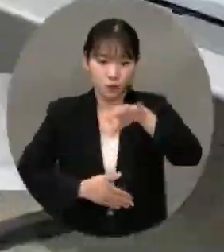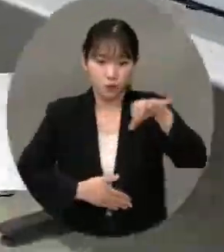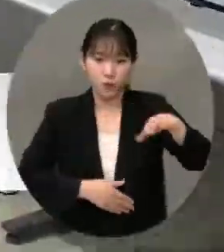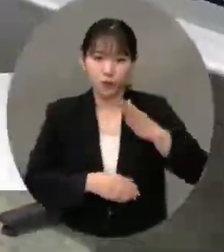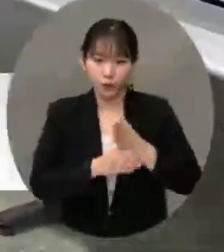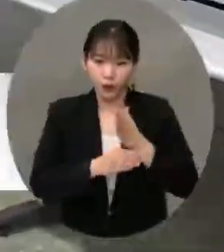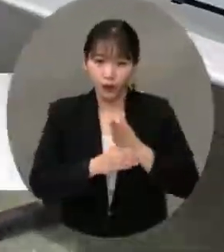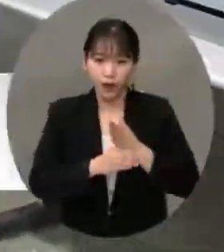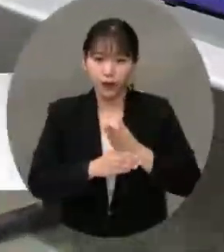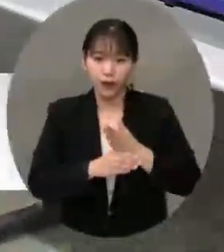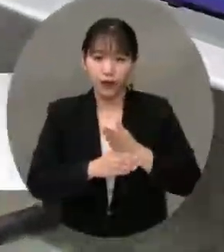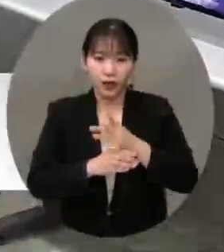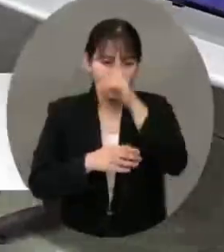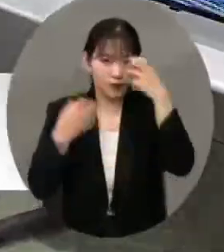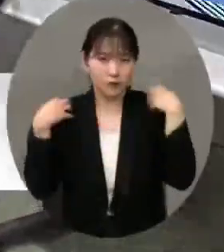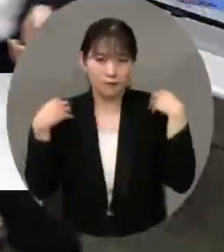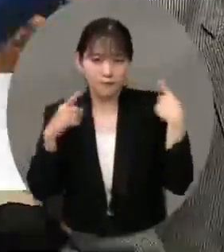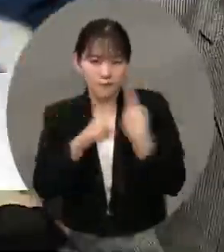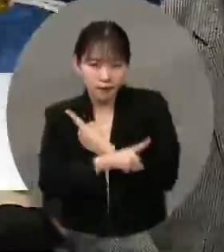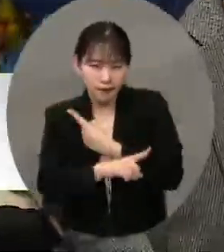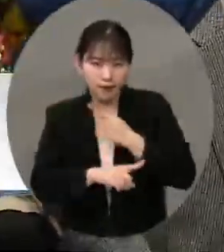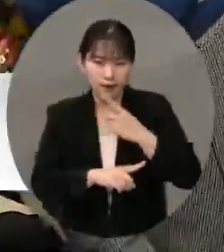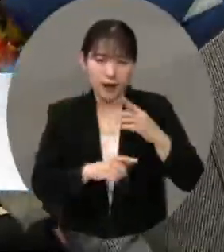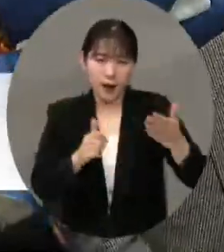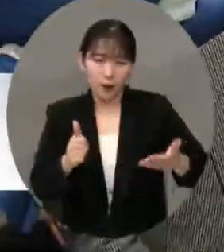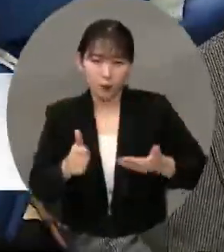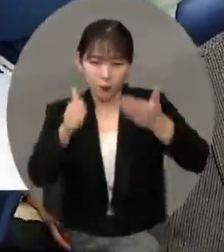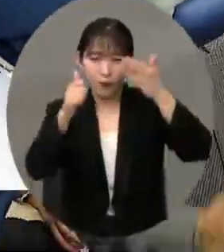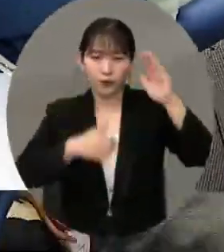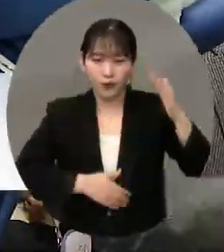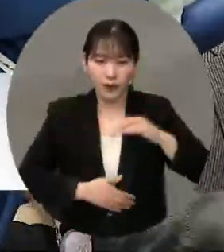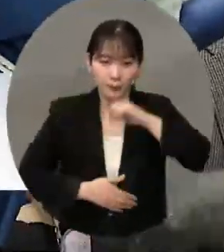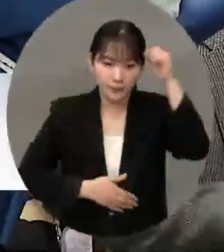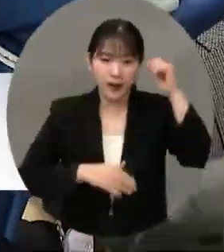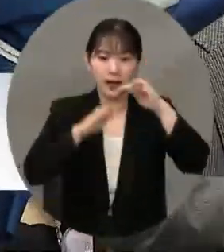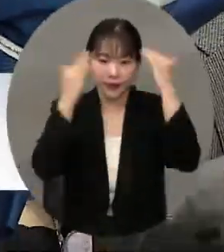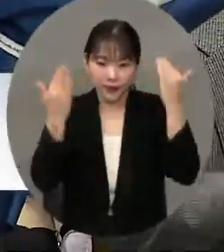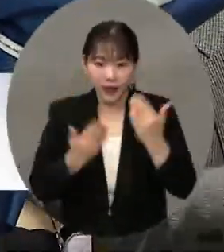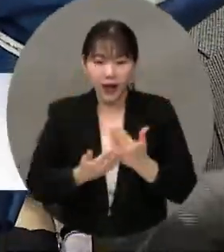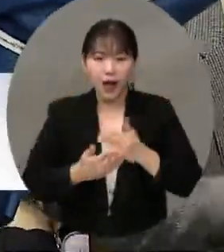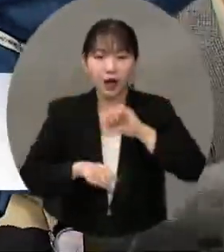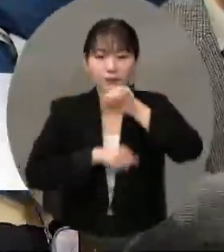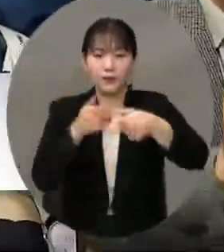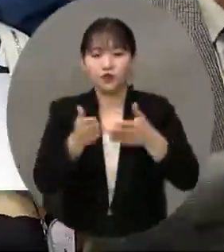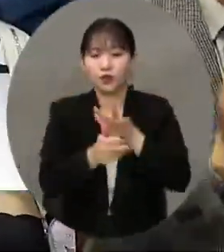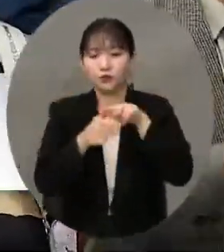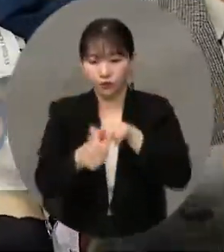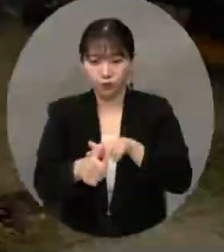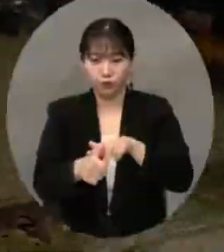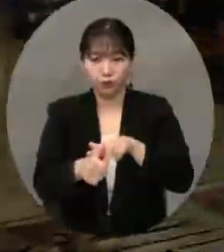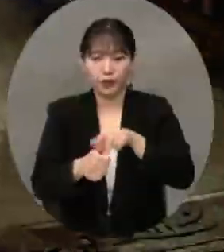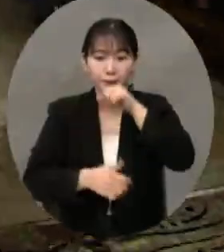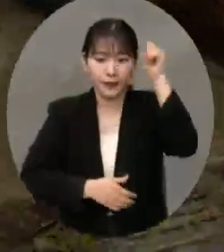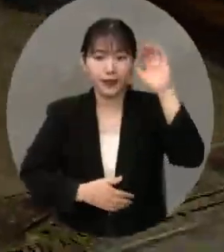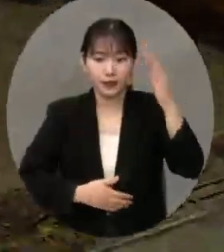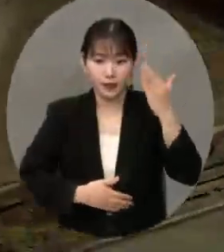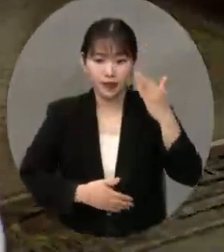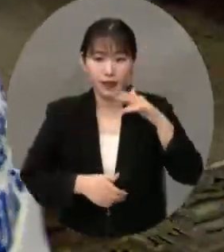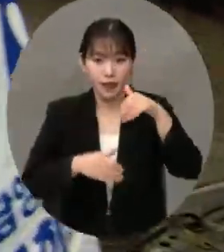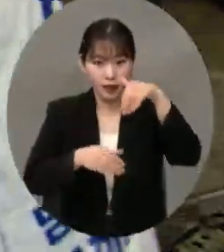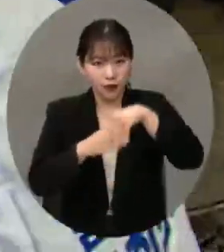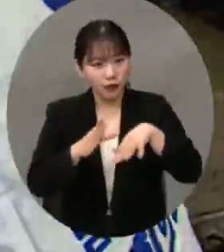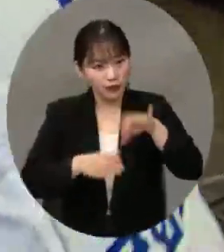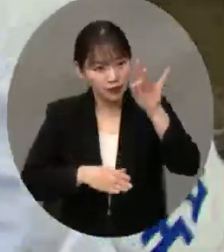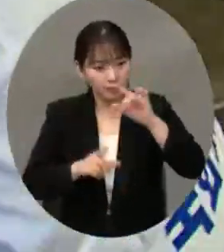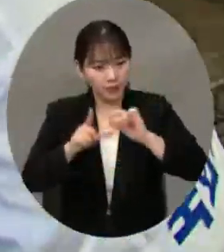선거구에서 정권 심판바람이 거세게 불면서 당선자는 모두 민주당 후보로 채워졌습니다. 선거 초반